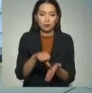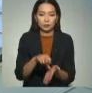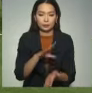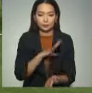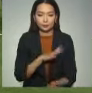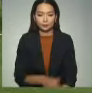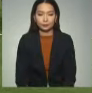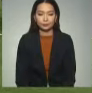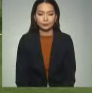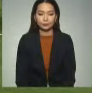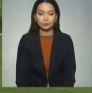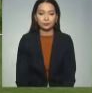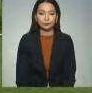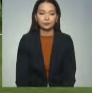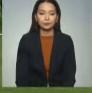счетом.